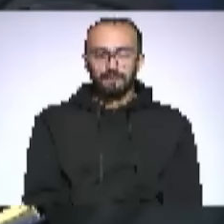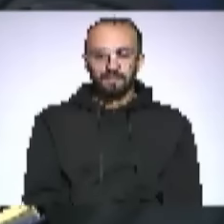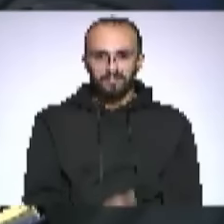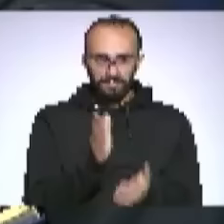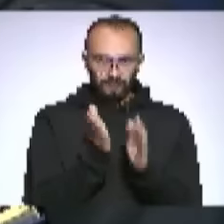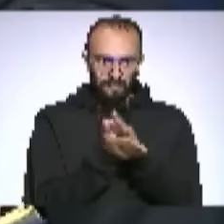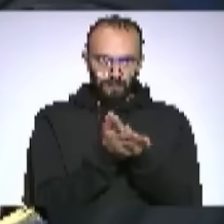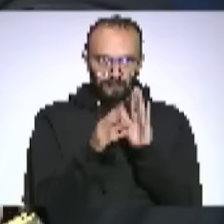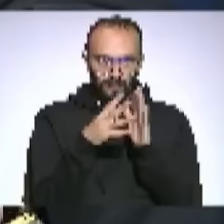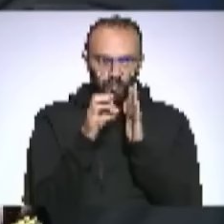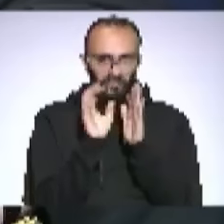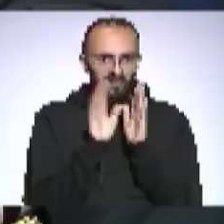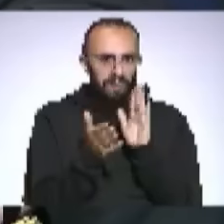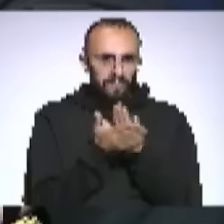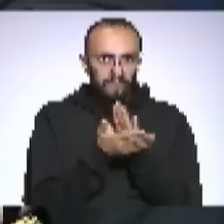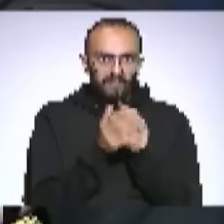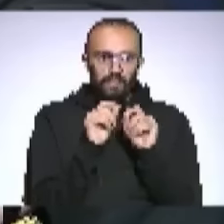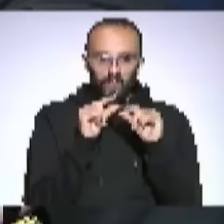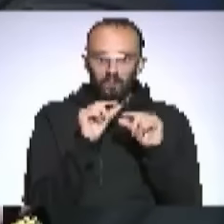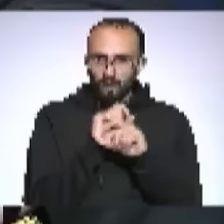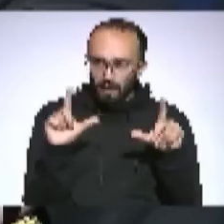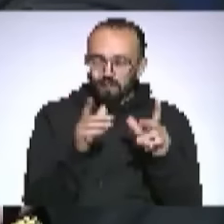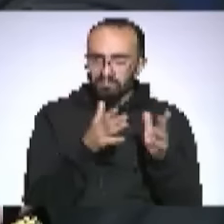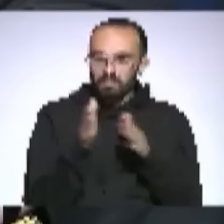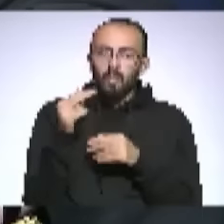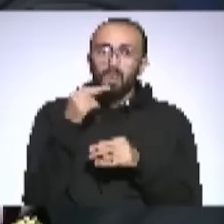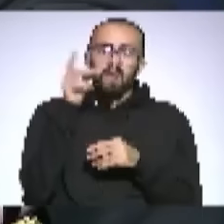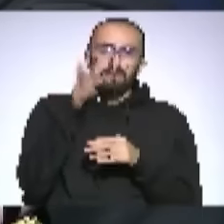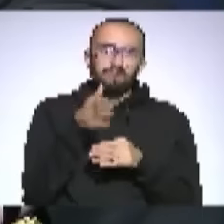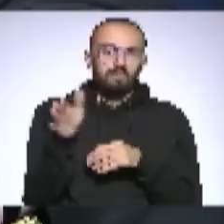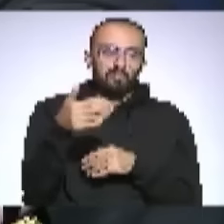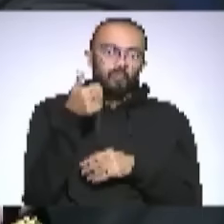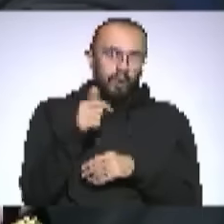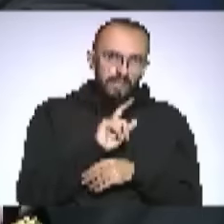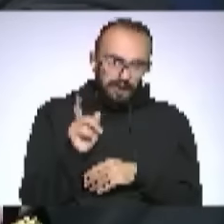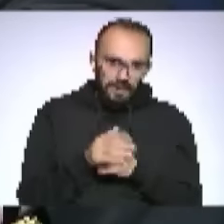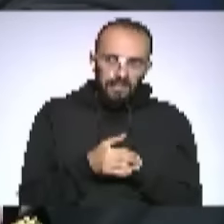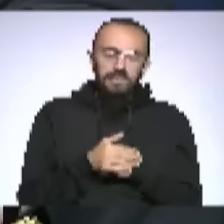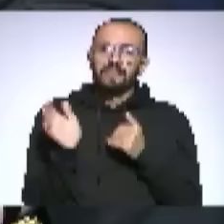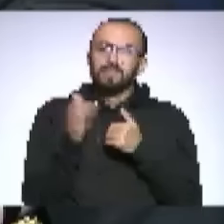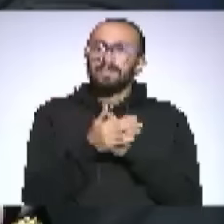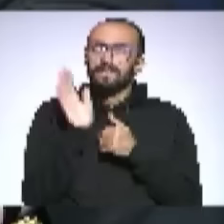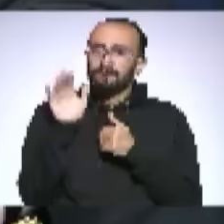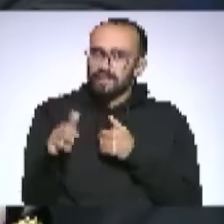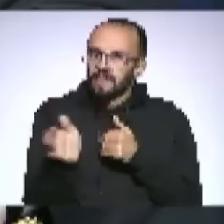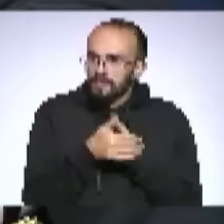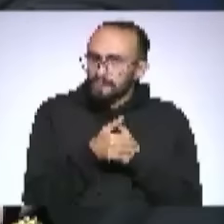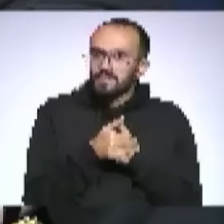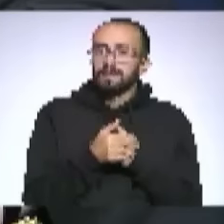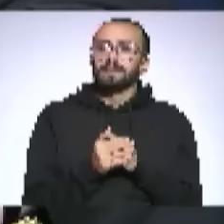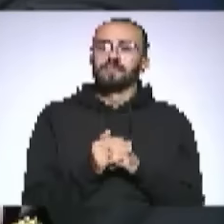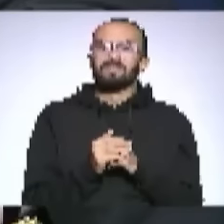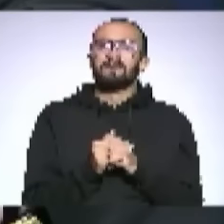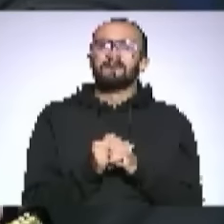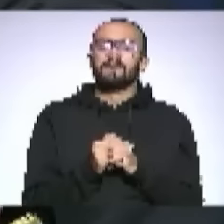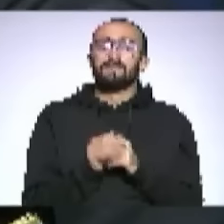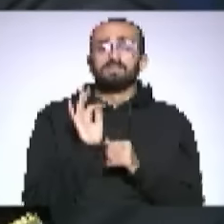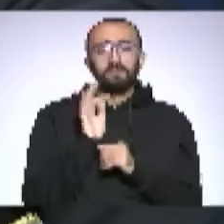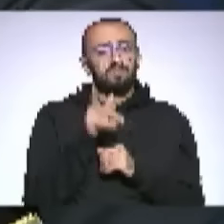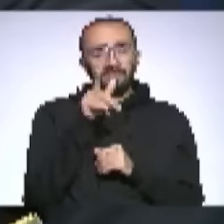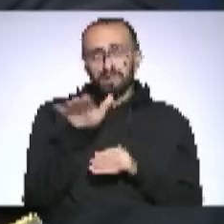يعني النهارده هو ماشي منحرف وفي تاكيد انه منحرف لا هي عايزه تسيبه تقدر